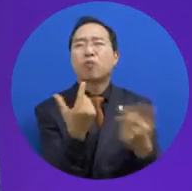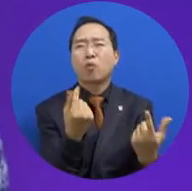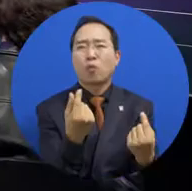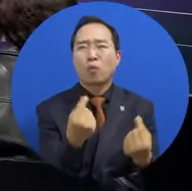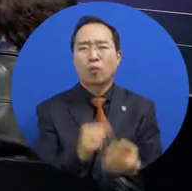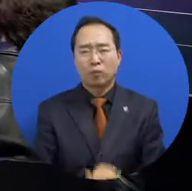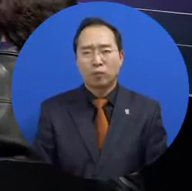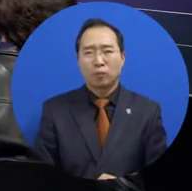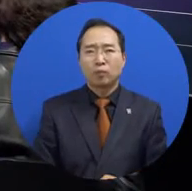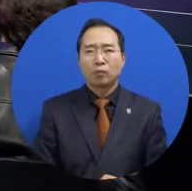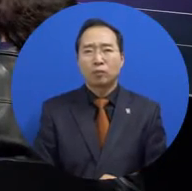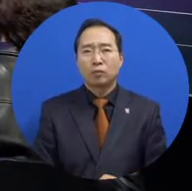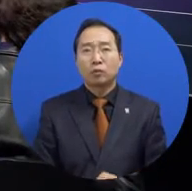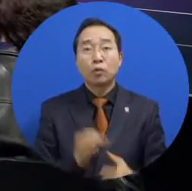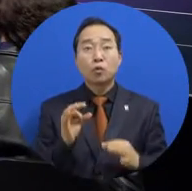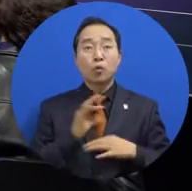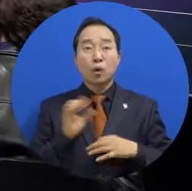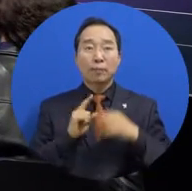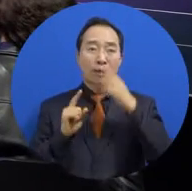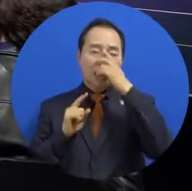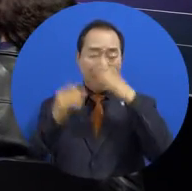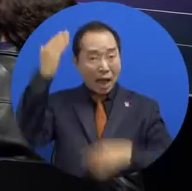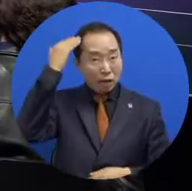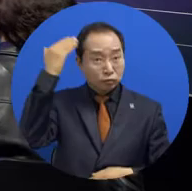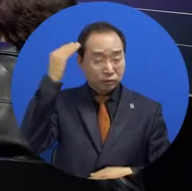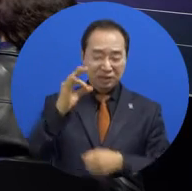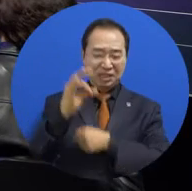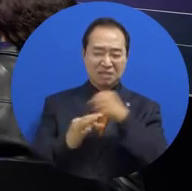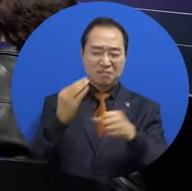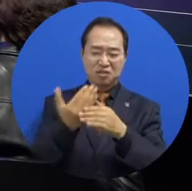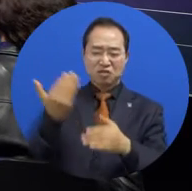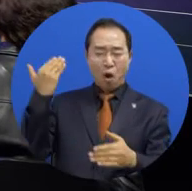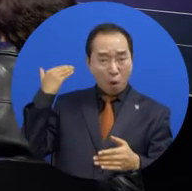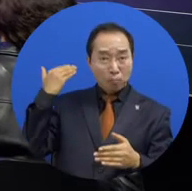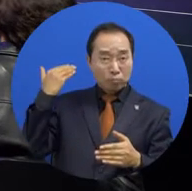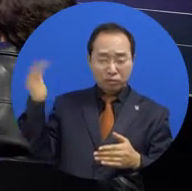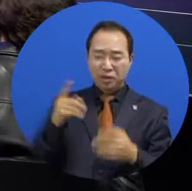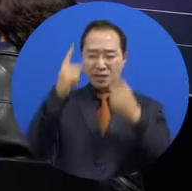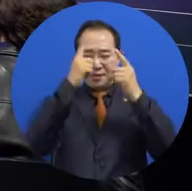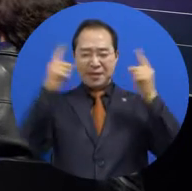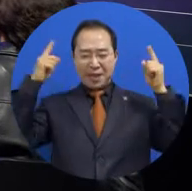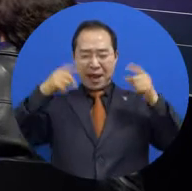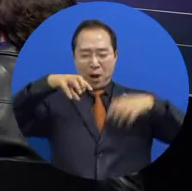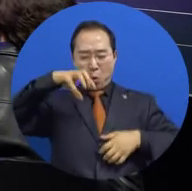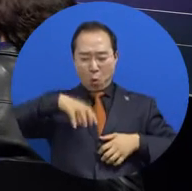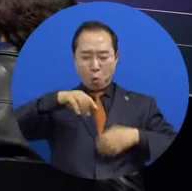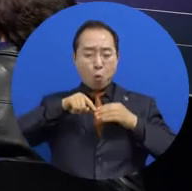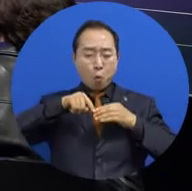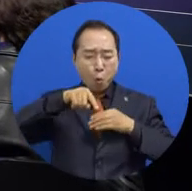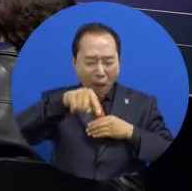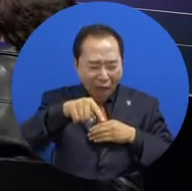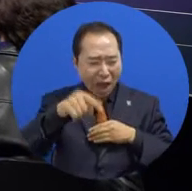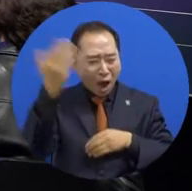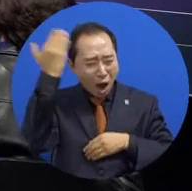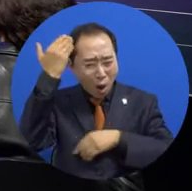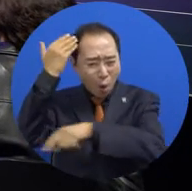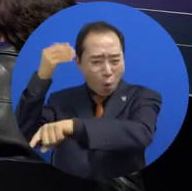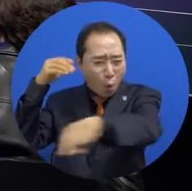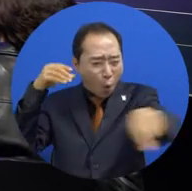것입니다. 그리고 또 제가 놀란 건 우리나라가 한 10년 전부터 대학 밖에 인문학 공간이 대폭